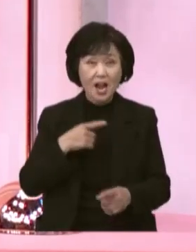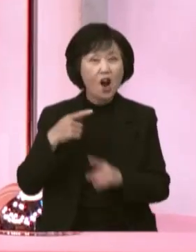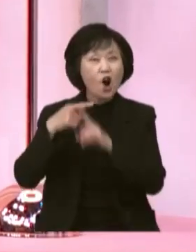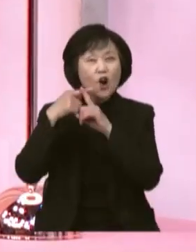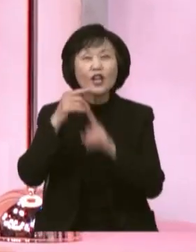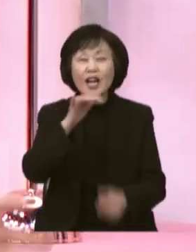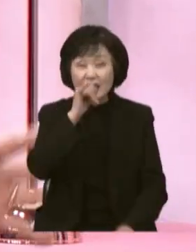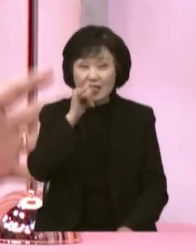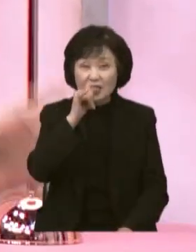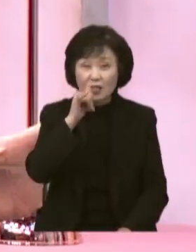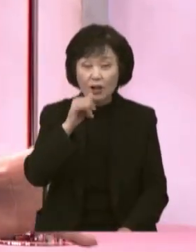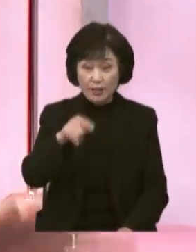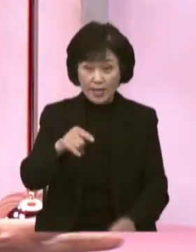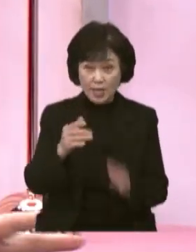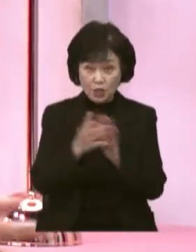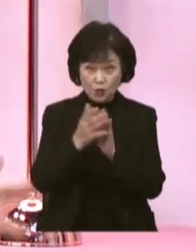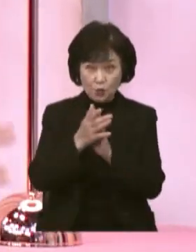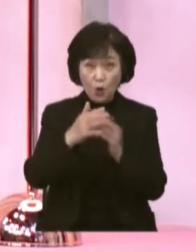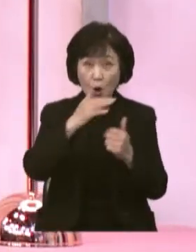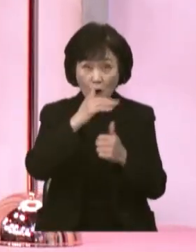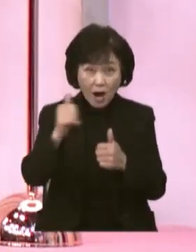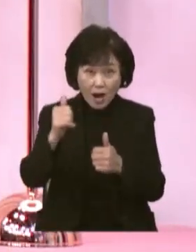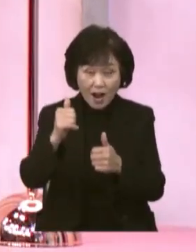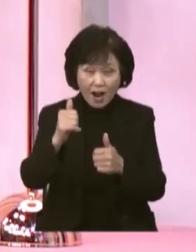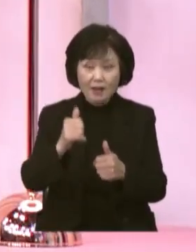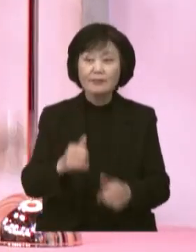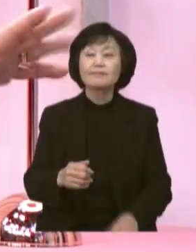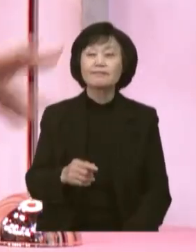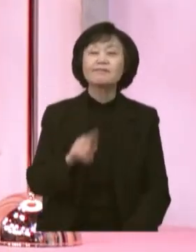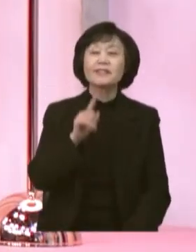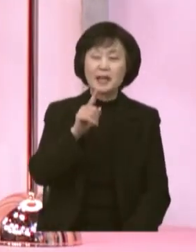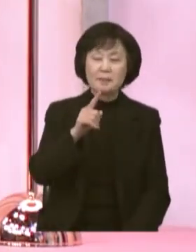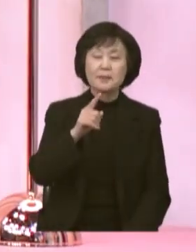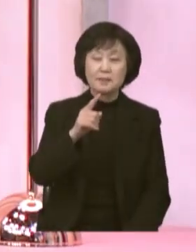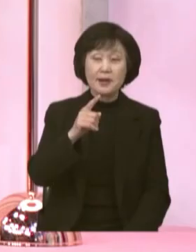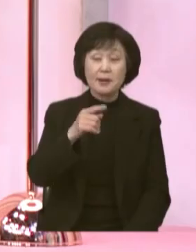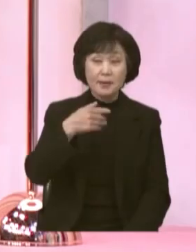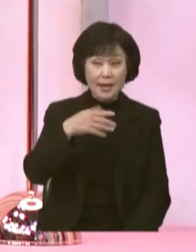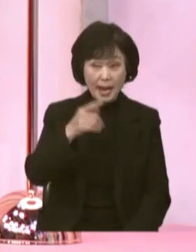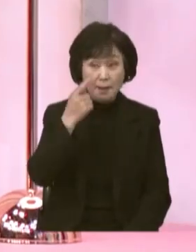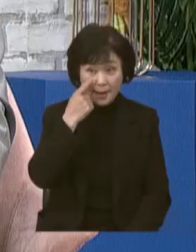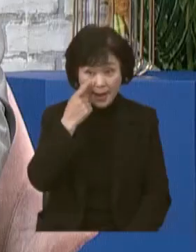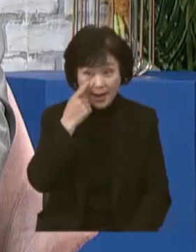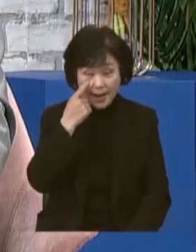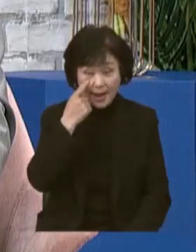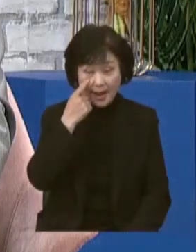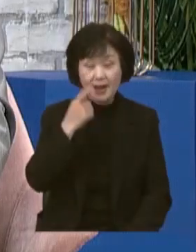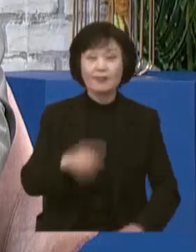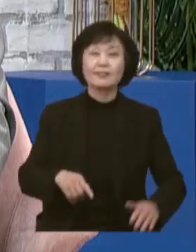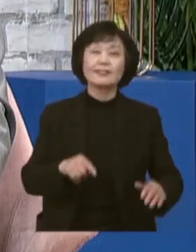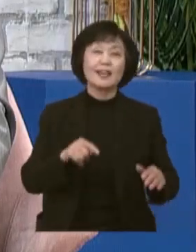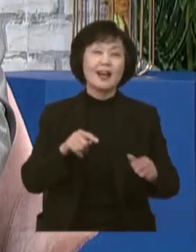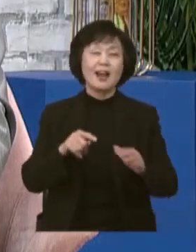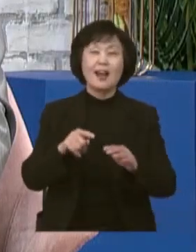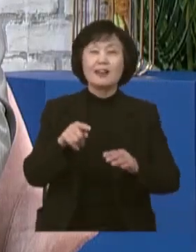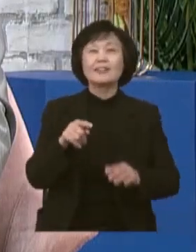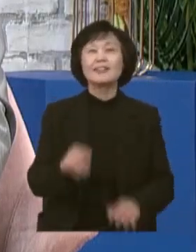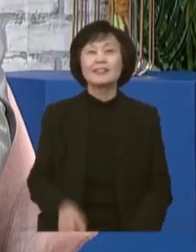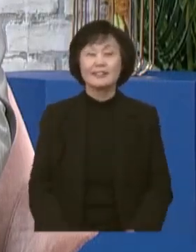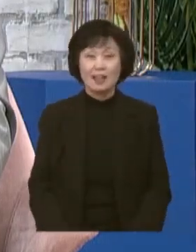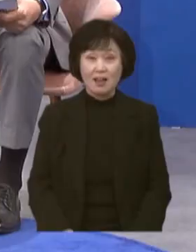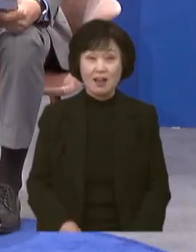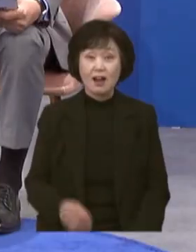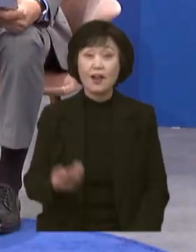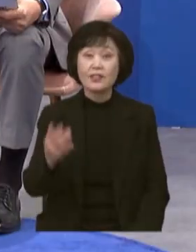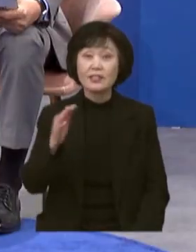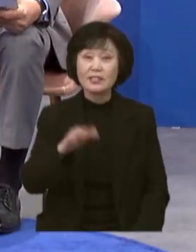조그만 교회야. 근데 꽉 차가지고 막 창문 너머로 막 이러고 막 그래. 거기다가 문영미가 온다고. 야,